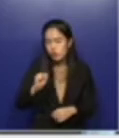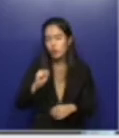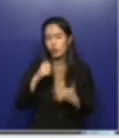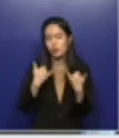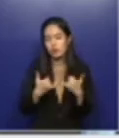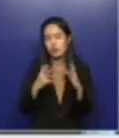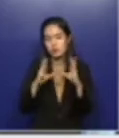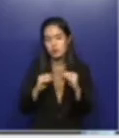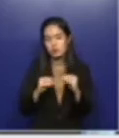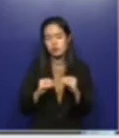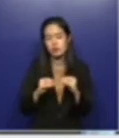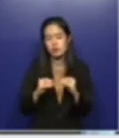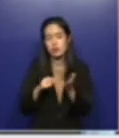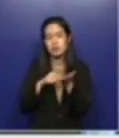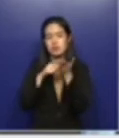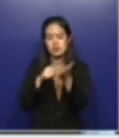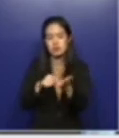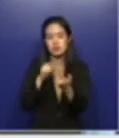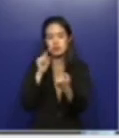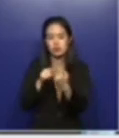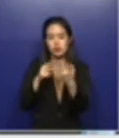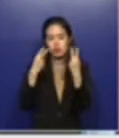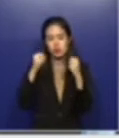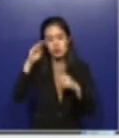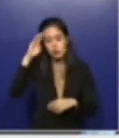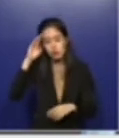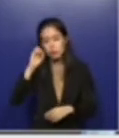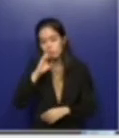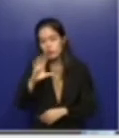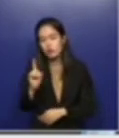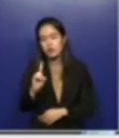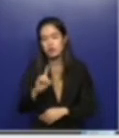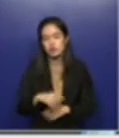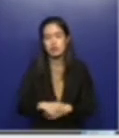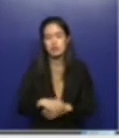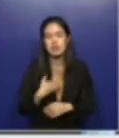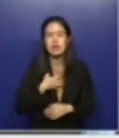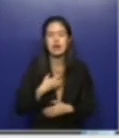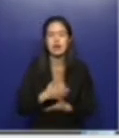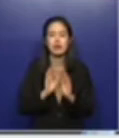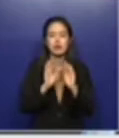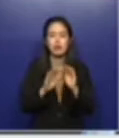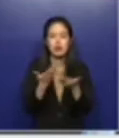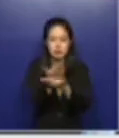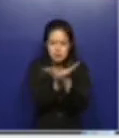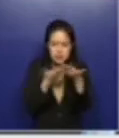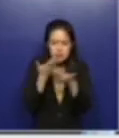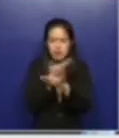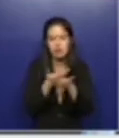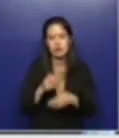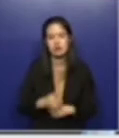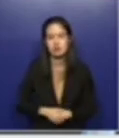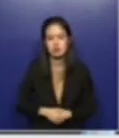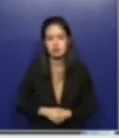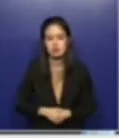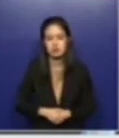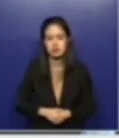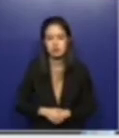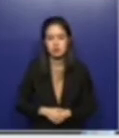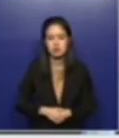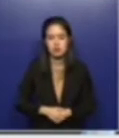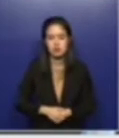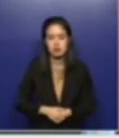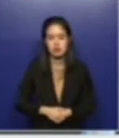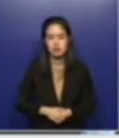นอแนวทางและมาตรการต่างๆเพื่อให้รัฐบาลนำไปพิจารณาเขาไม่อยากเห็นสภาพบ้านเมืองไม่อย